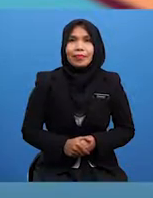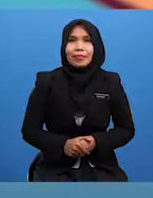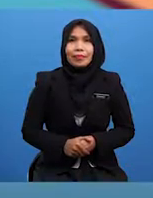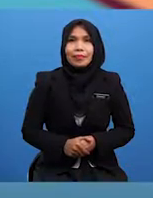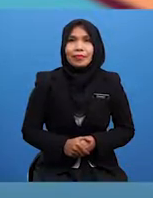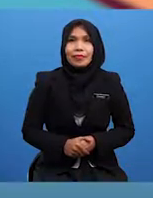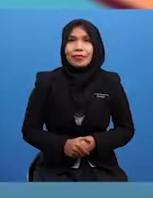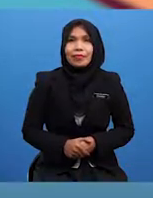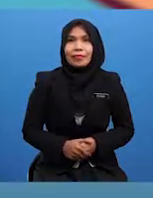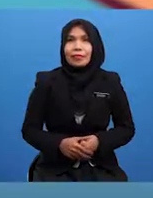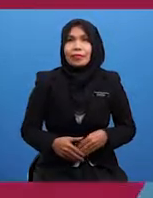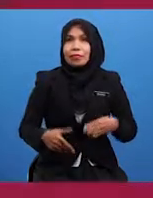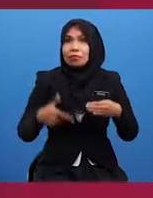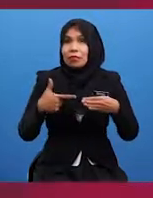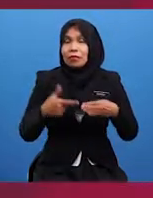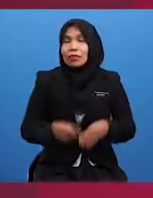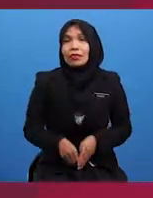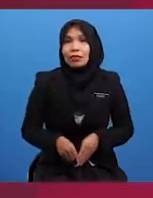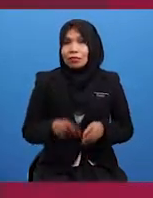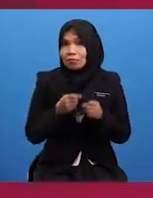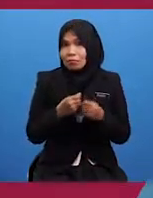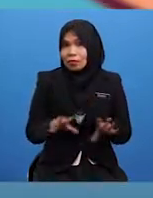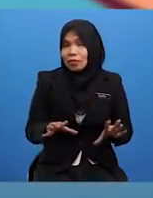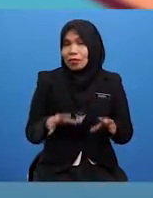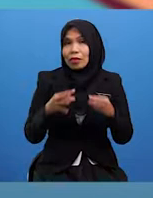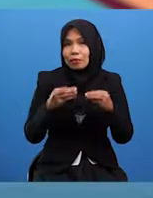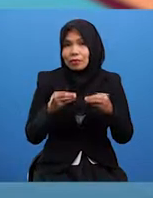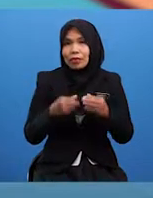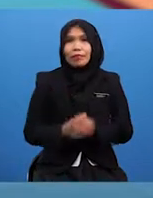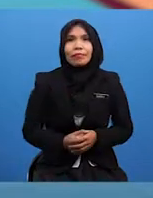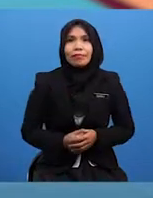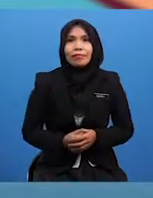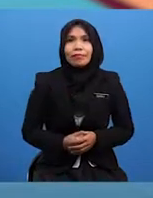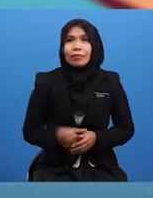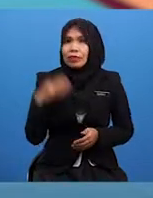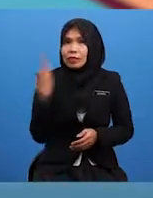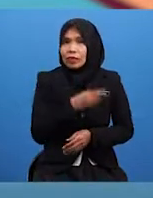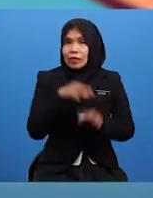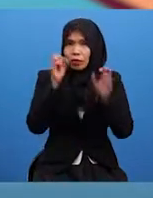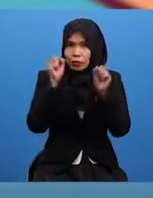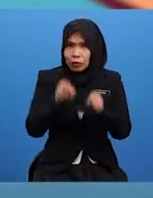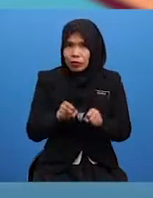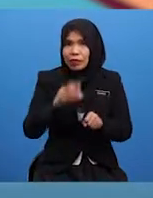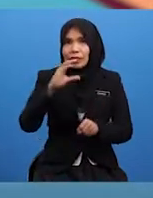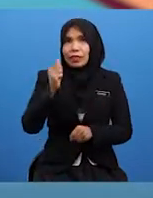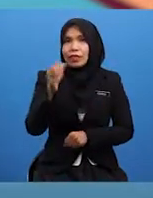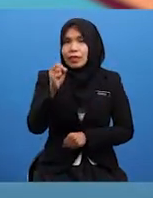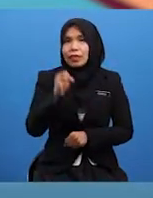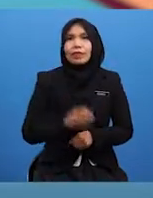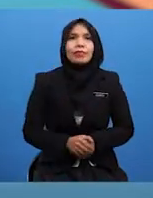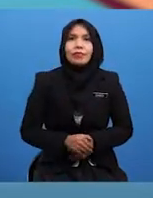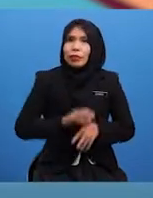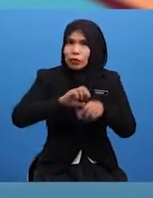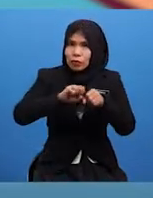Alamak, bateri cikgu telah habis. Ya, kita boleh mencaj semula bateri telefon ini agar telefon